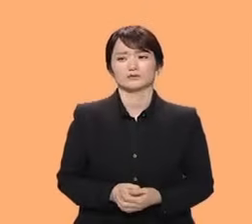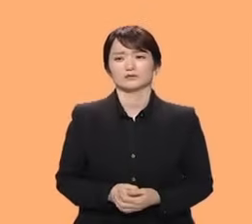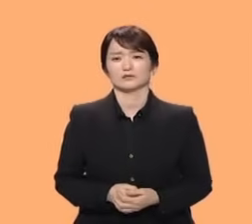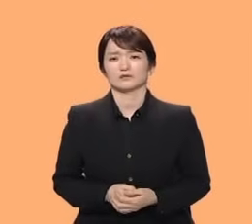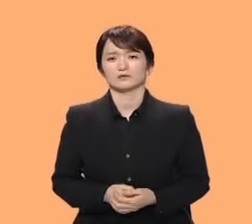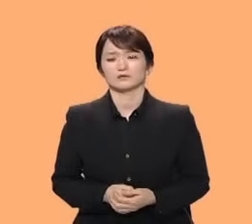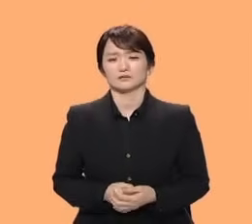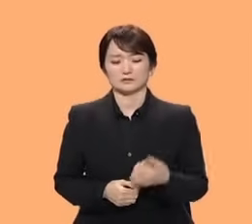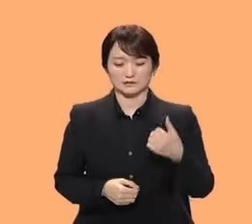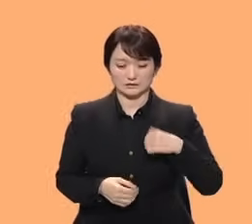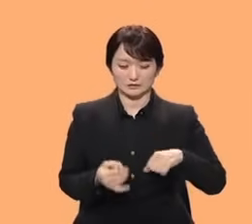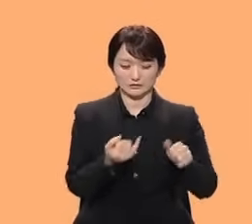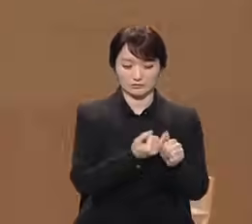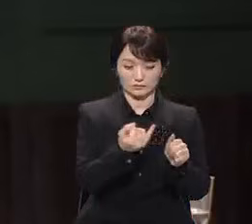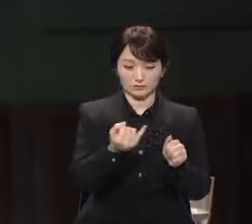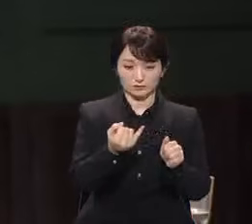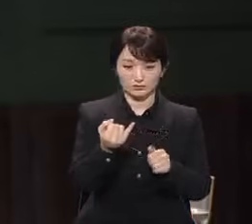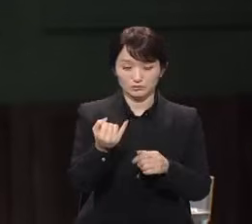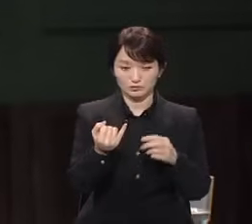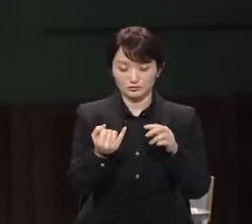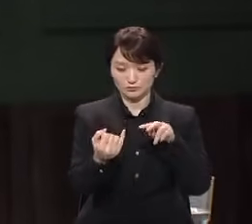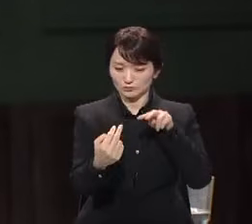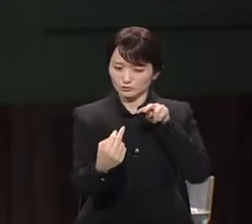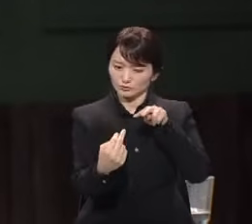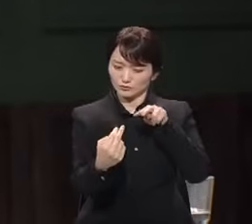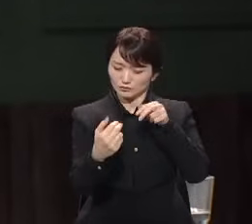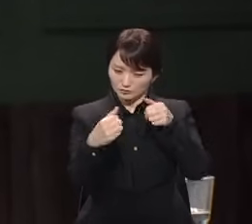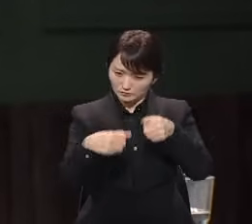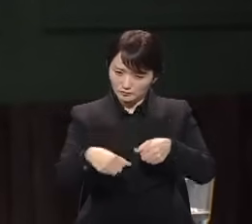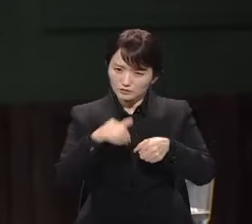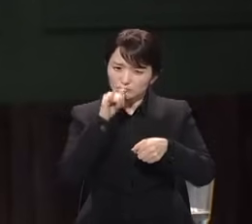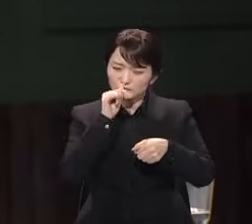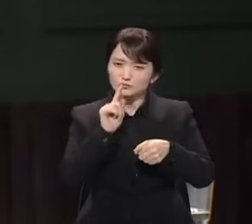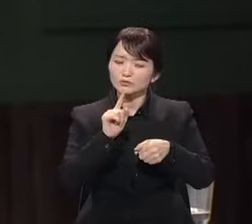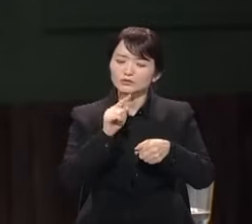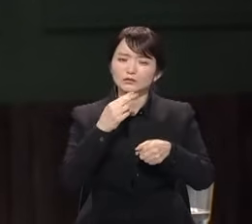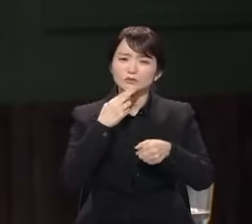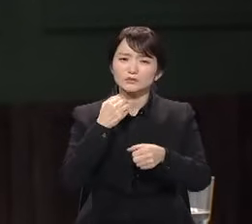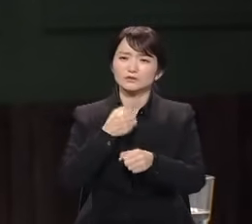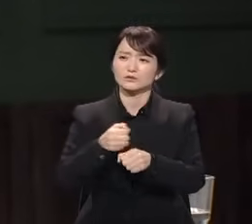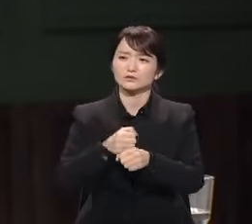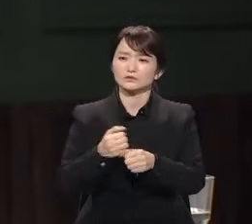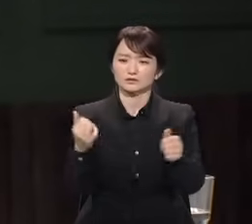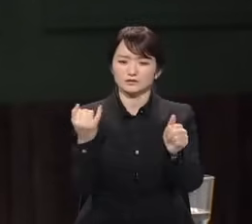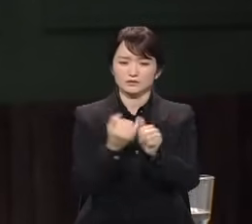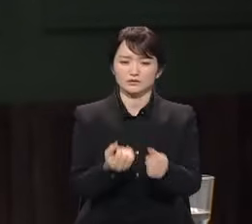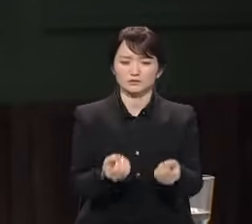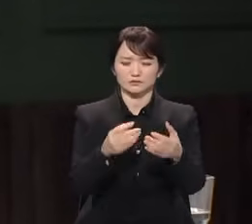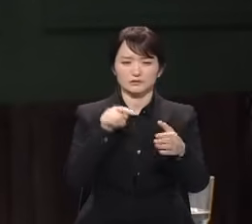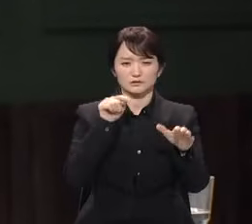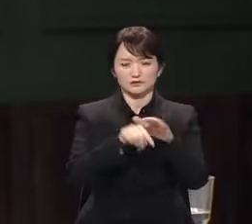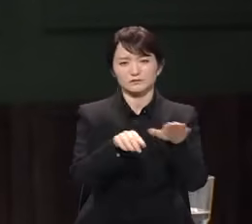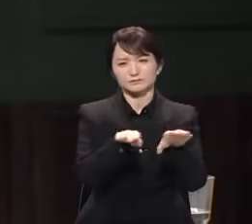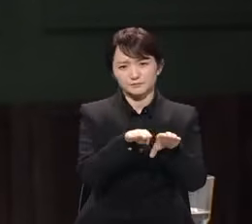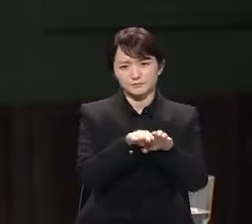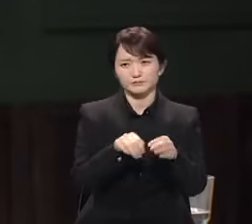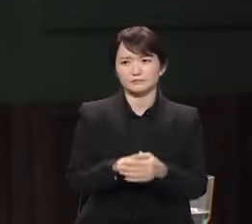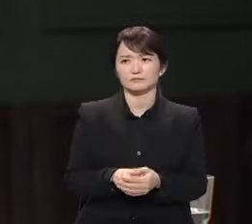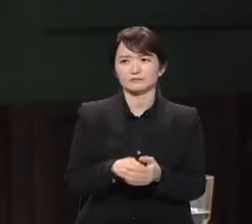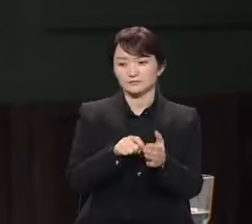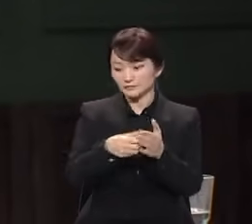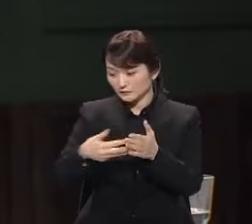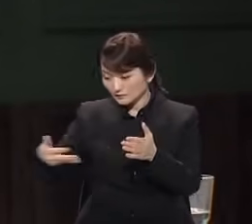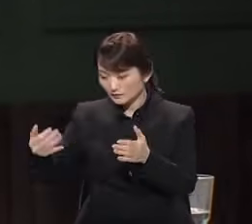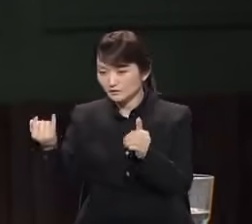인사 정도는 시켜줄 수 있는 거 아닌가 싶어서 황당했습니다. 어쨌든 그 결혼식은 가지 않았습니다. 그리고 나중에 그 결혼식 상황을